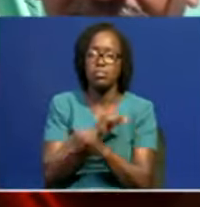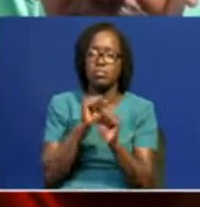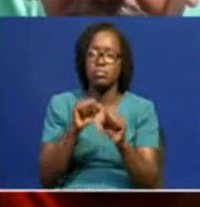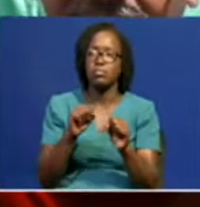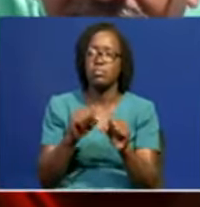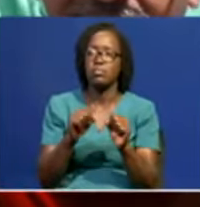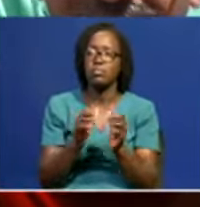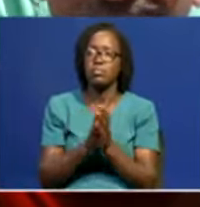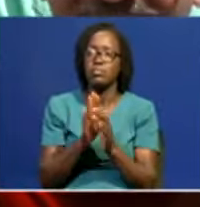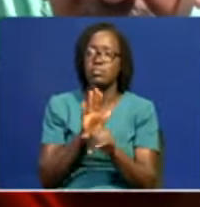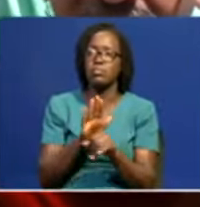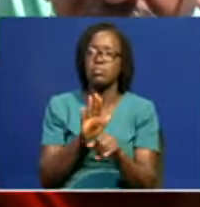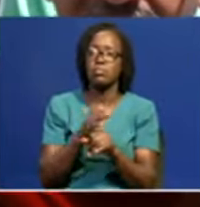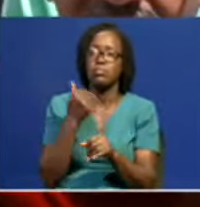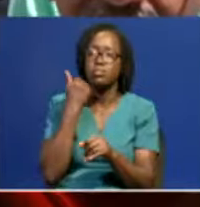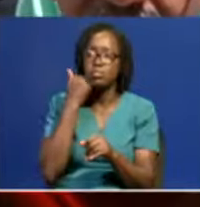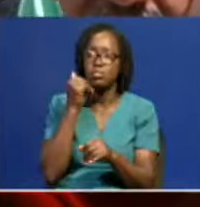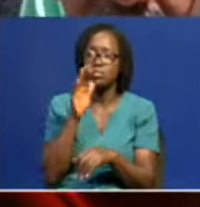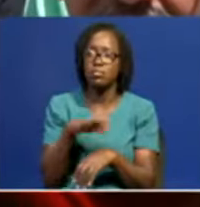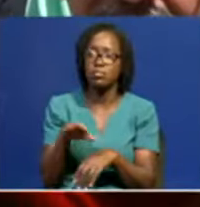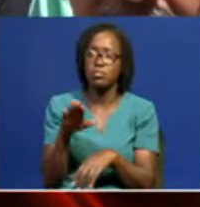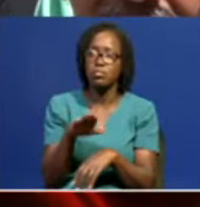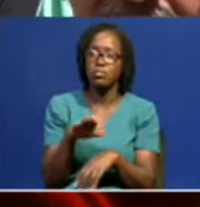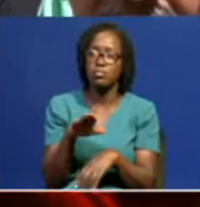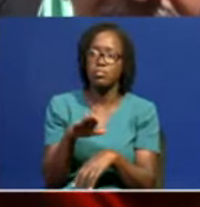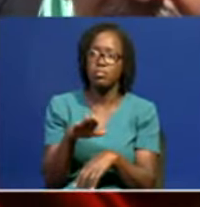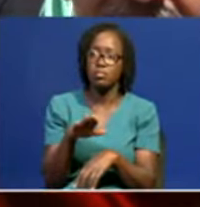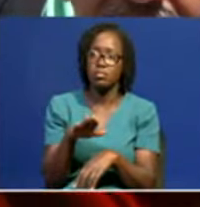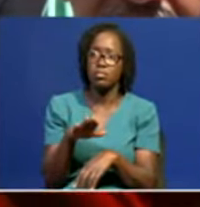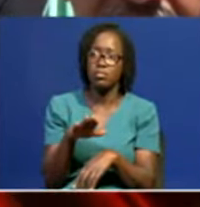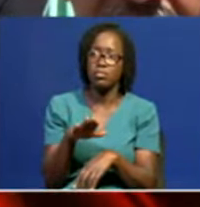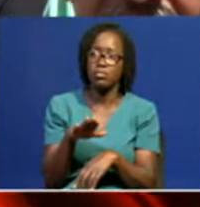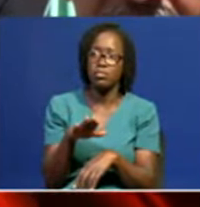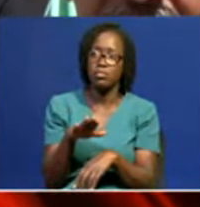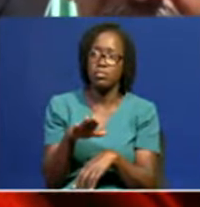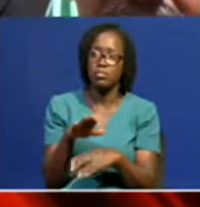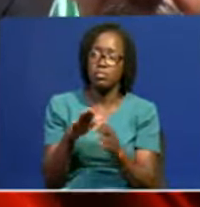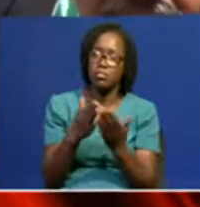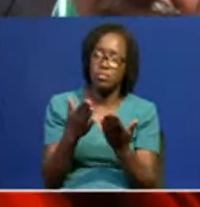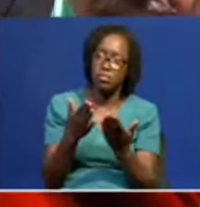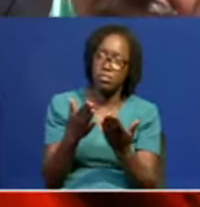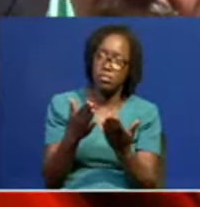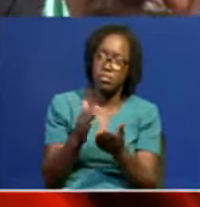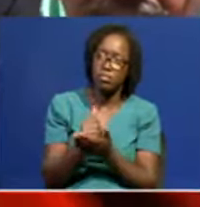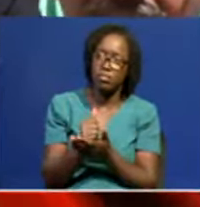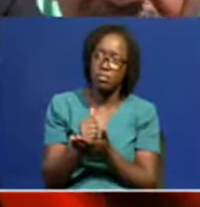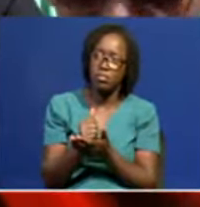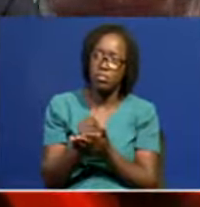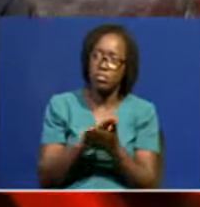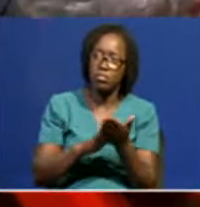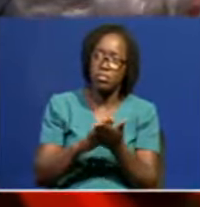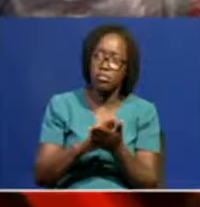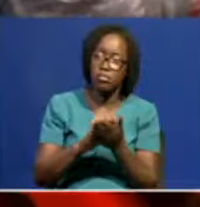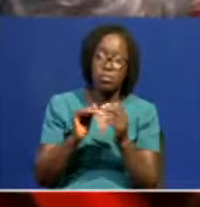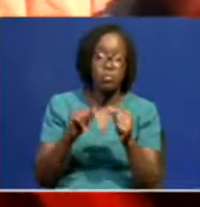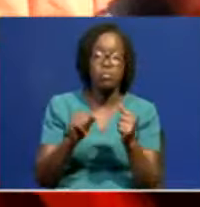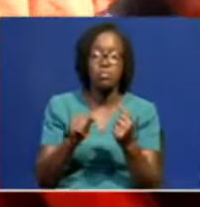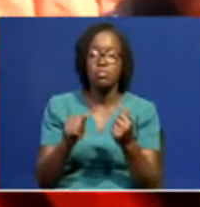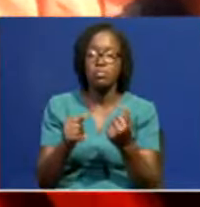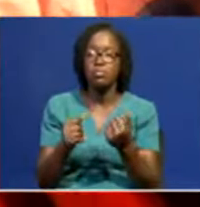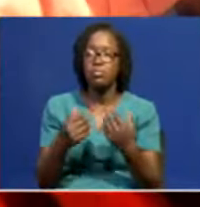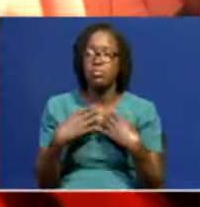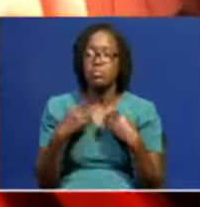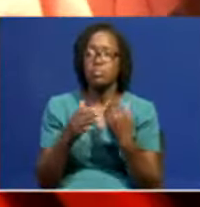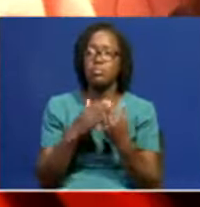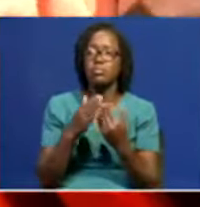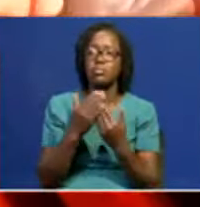There is a lot of illness around. The basic infrastructure is lacking. People, they do not have the basic affordability to the healthcare services. Wazee